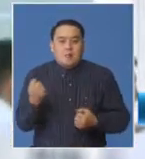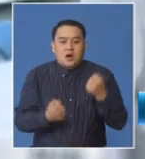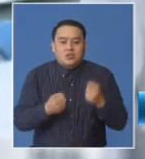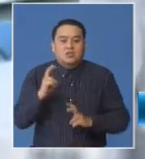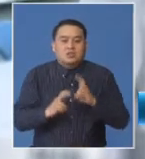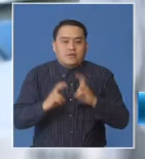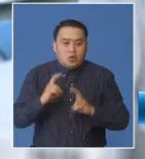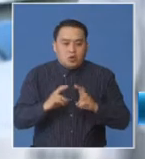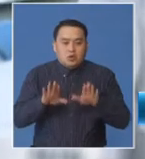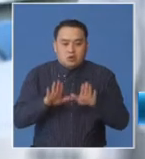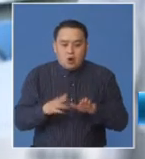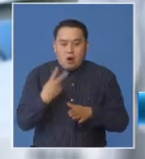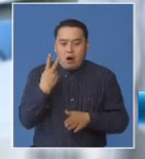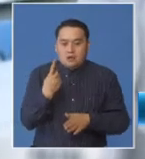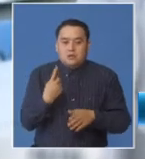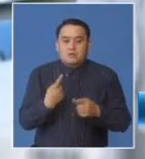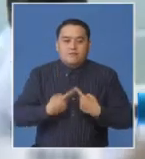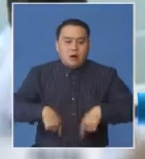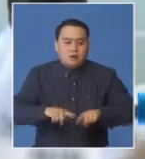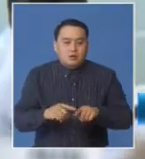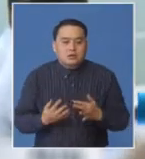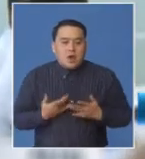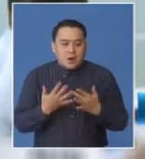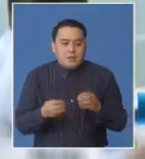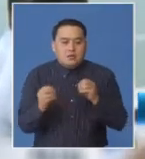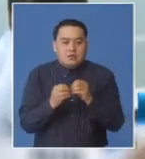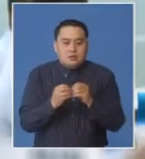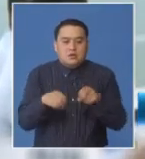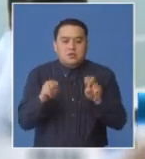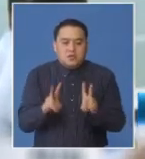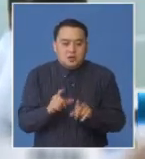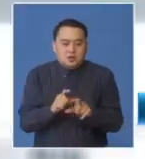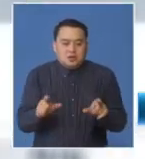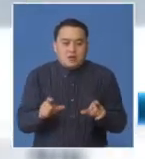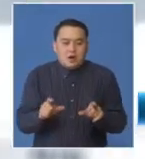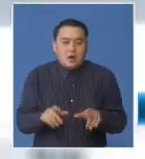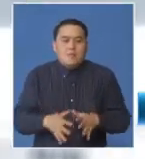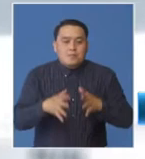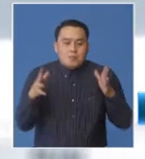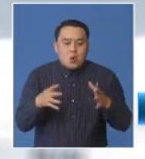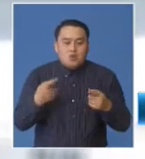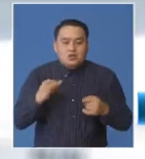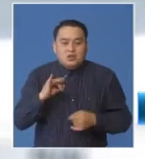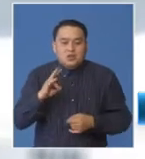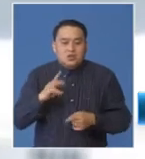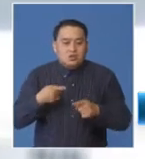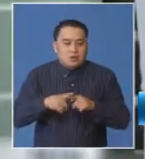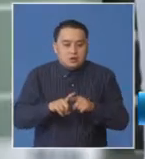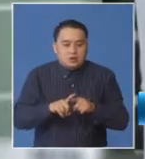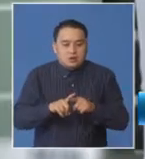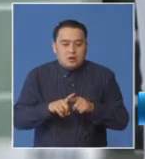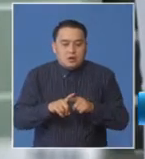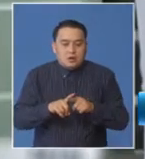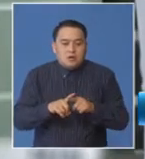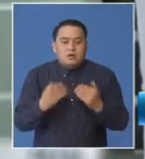машиностроительный завод. Только в один отдел здесь требуется свыше 10 инженеров-конструкторов, еще больше инженеров-технологов. Сейчас на